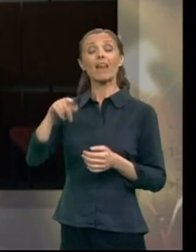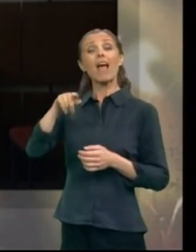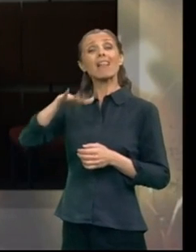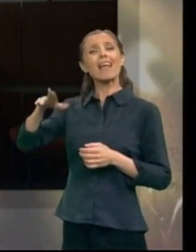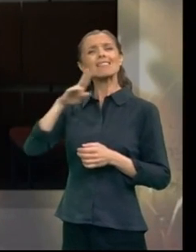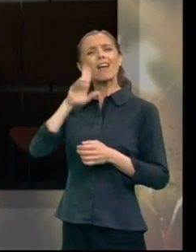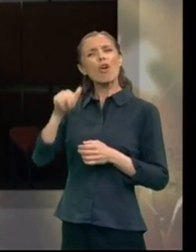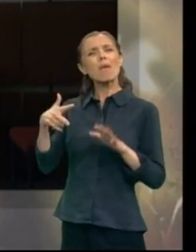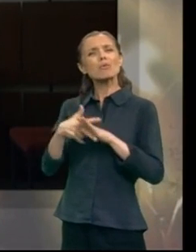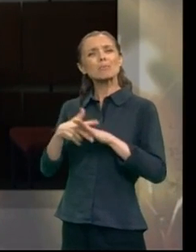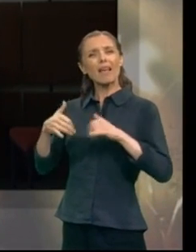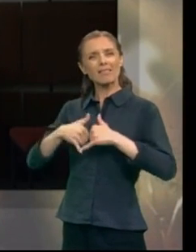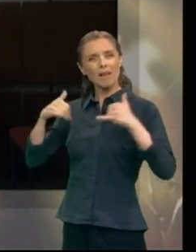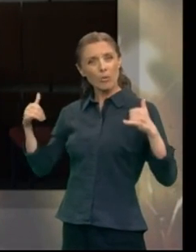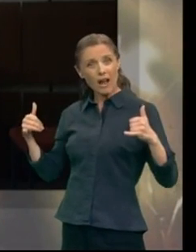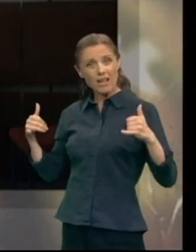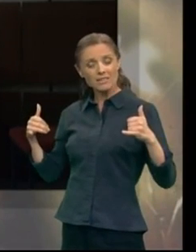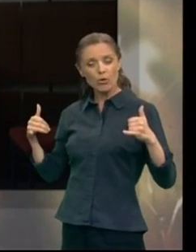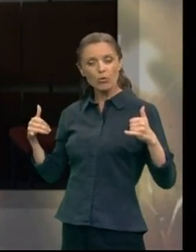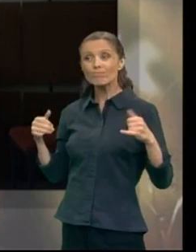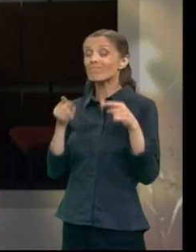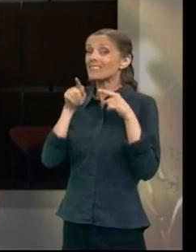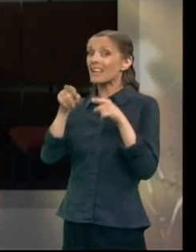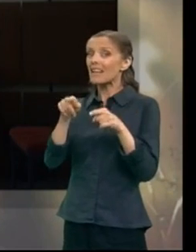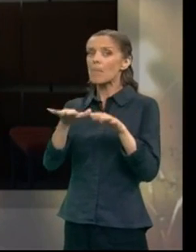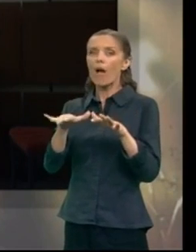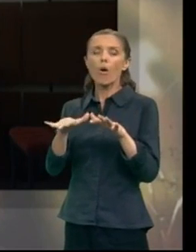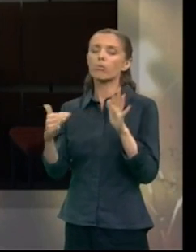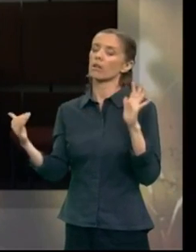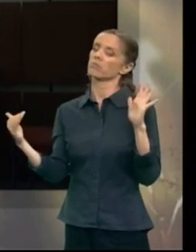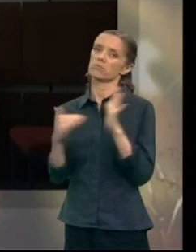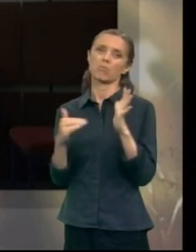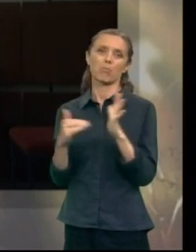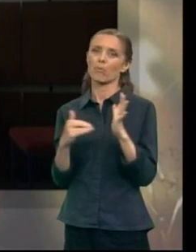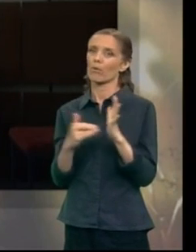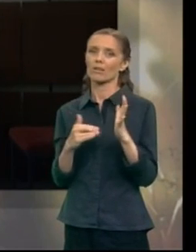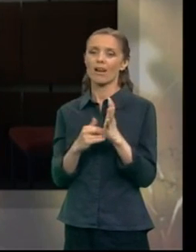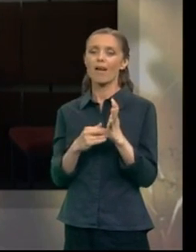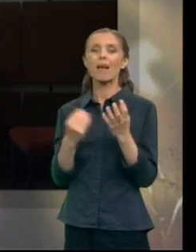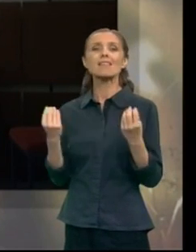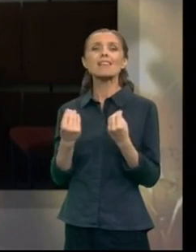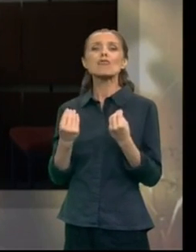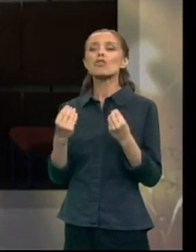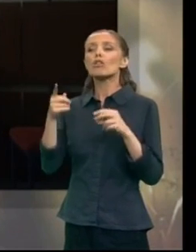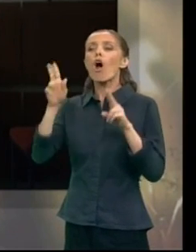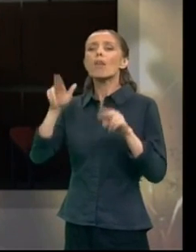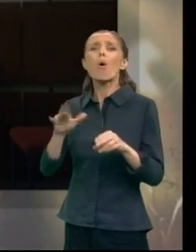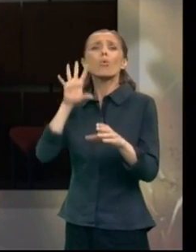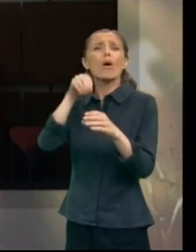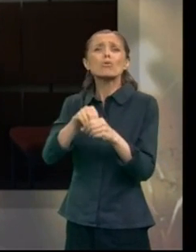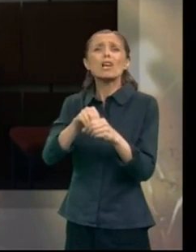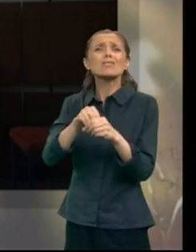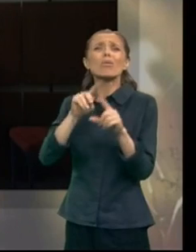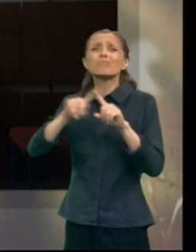razvoju, njima su kompjuteri neophodni da bi oni mogli da učestvuju u svakodnevnim aktivnostima koje